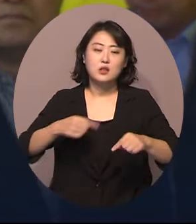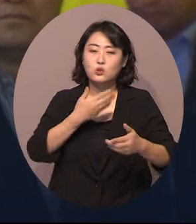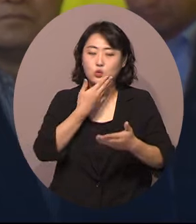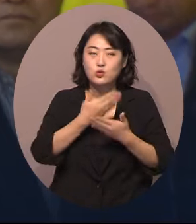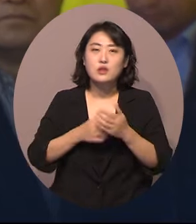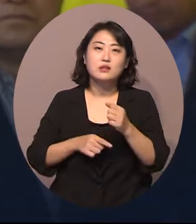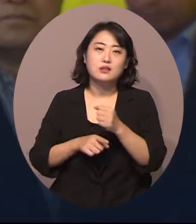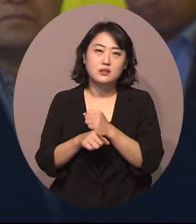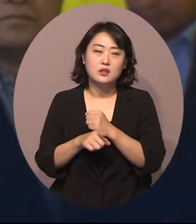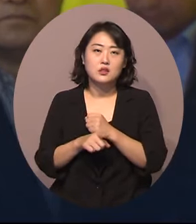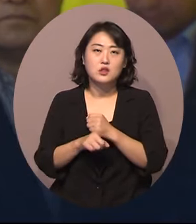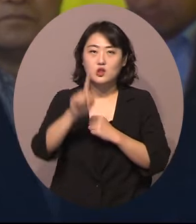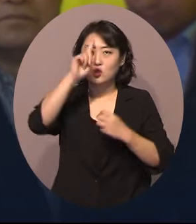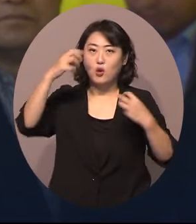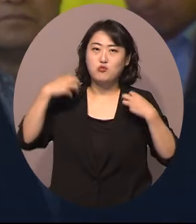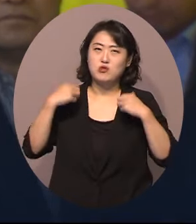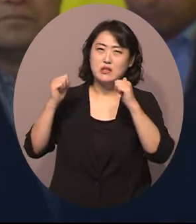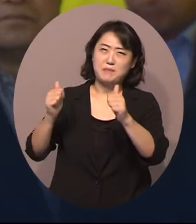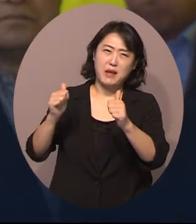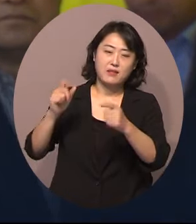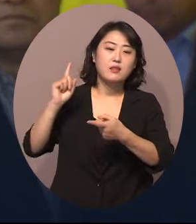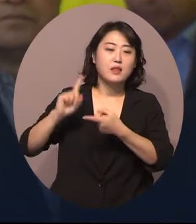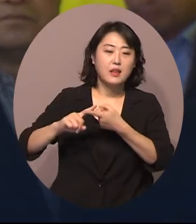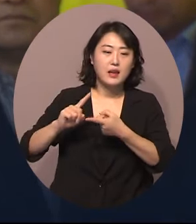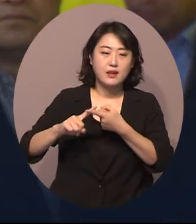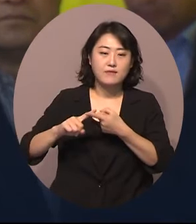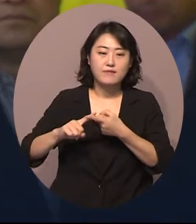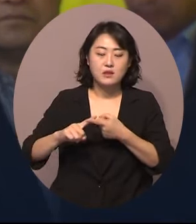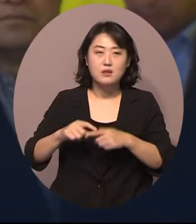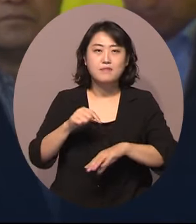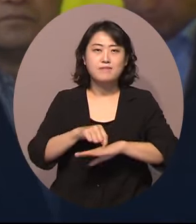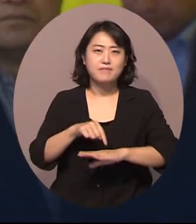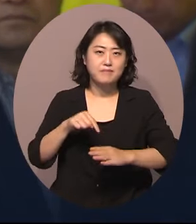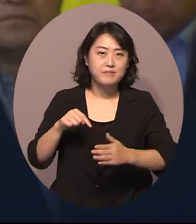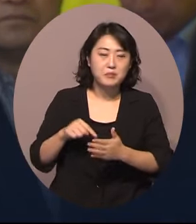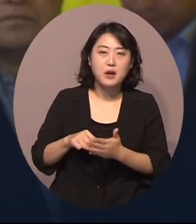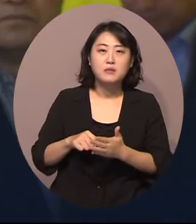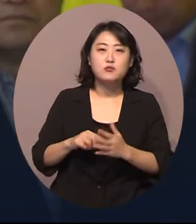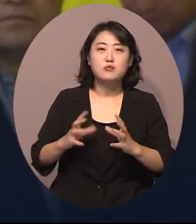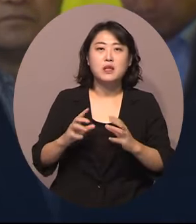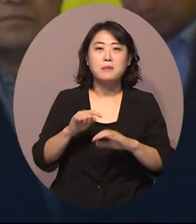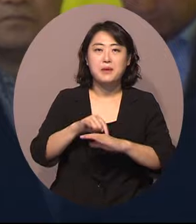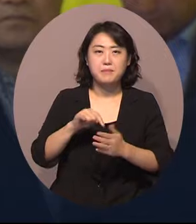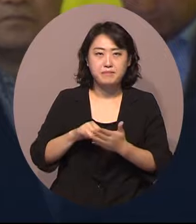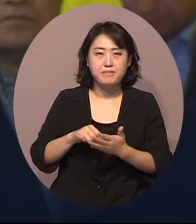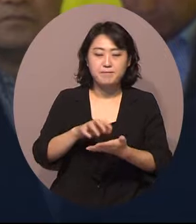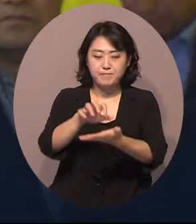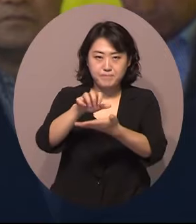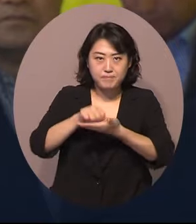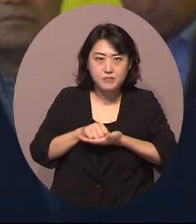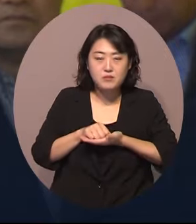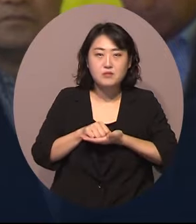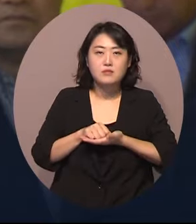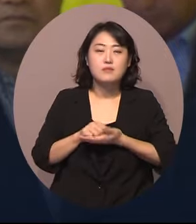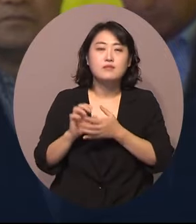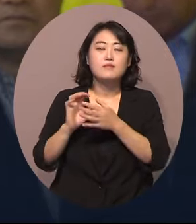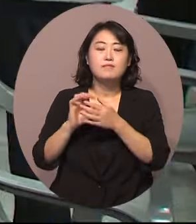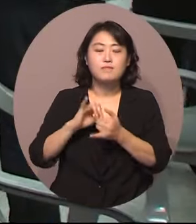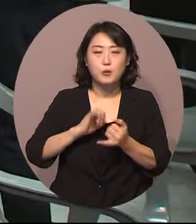소중한 뜻, 정권 심판에 대한 그 단호한 민심 반드시 받들어서 꼭